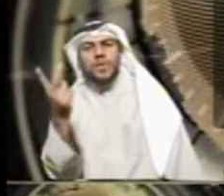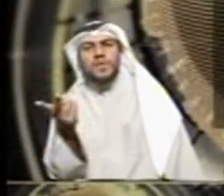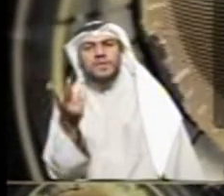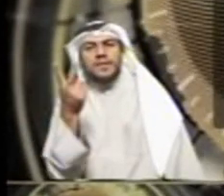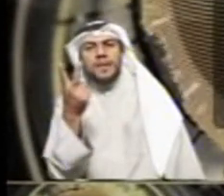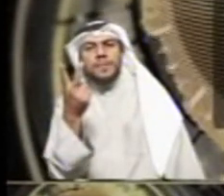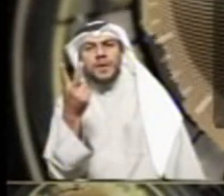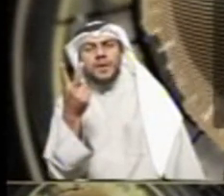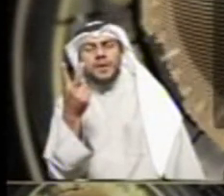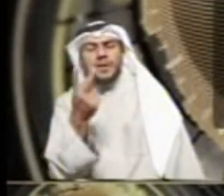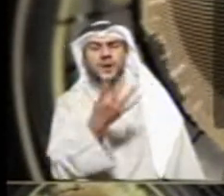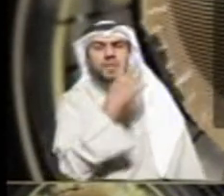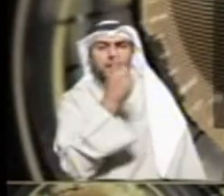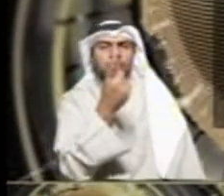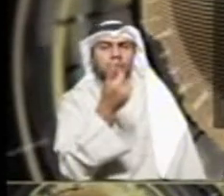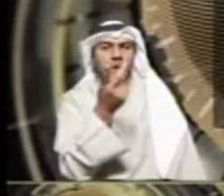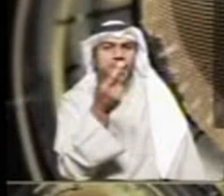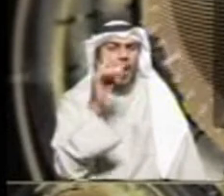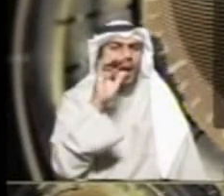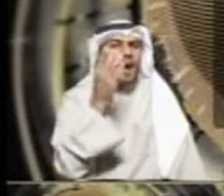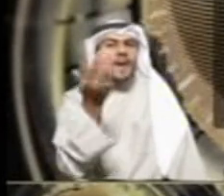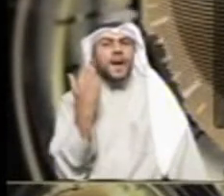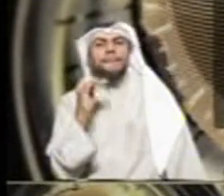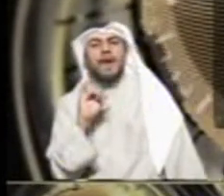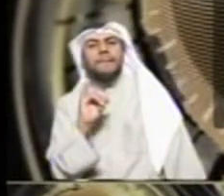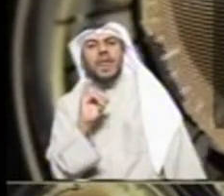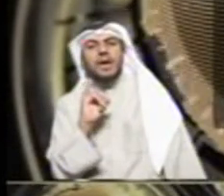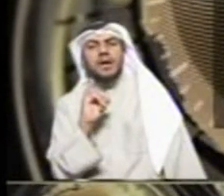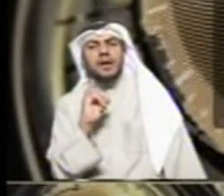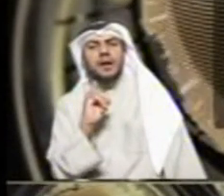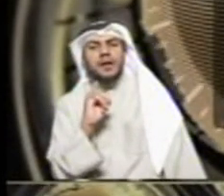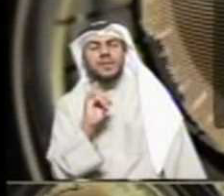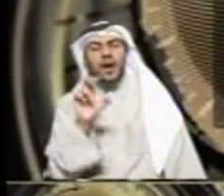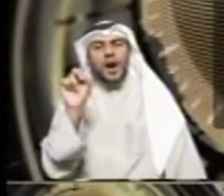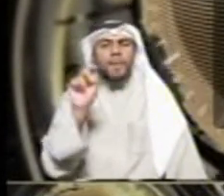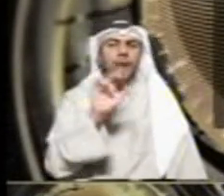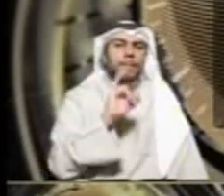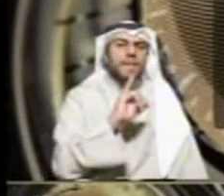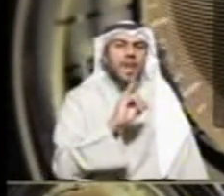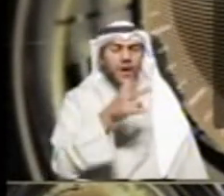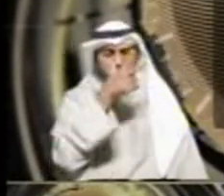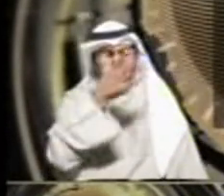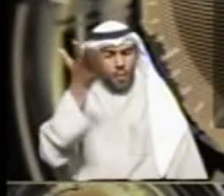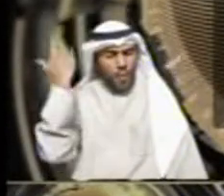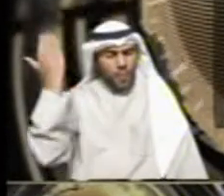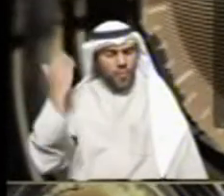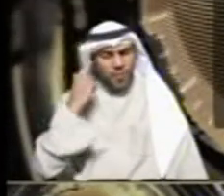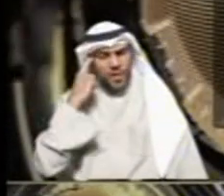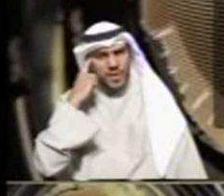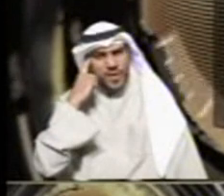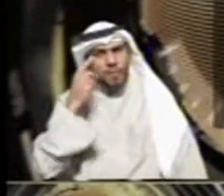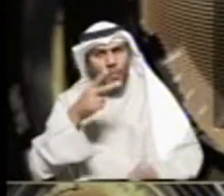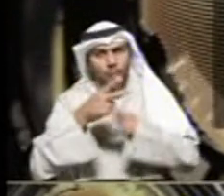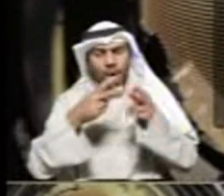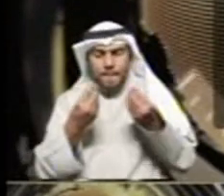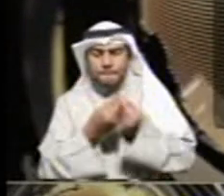771 و422 قبل الميلاد سوف تكون رمزا معبرا عن العمق التاريخي للعلاقات الكويتية